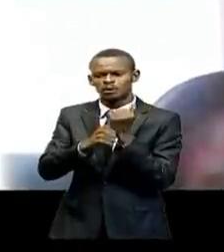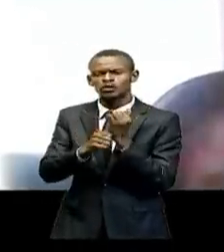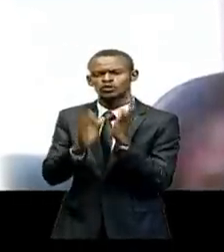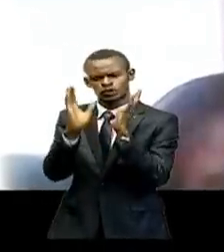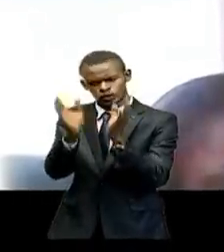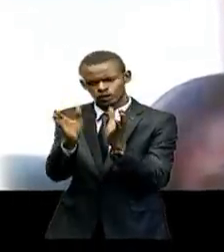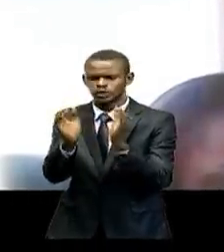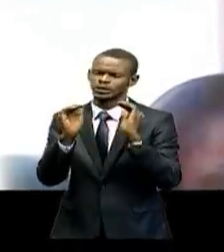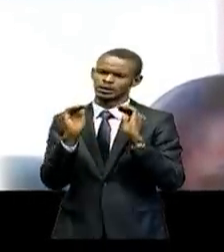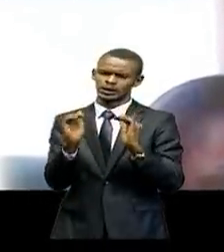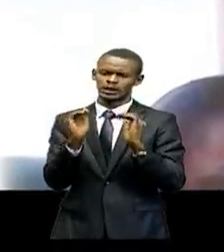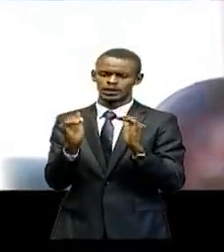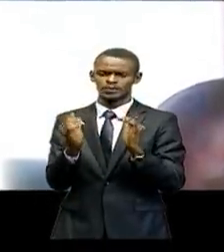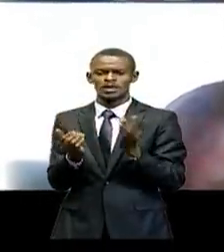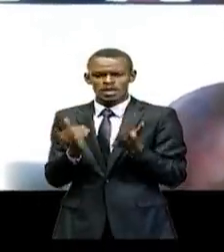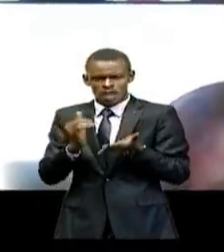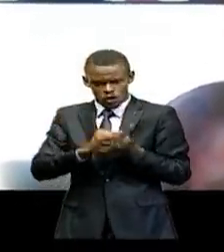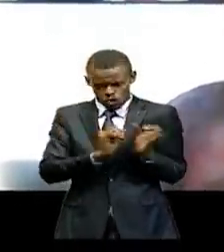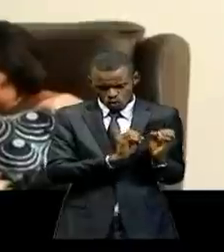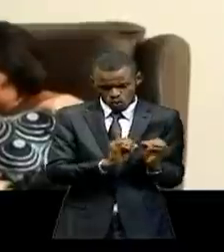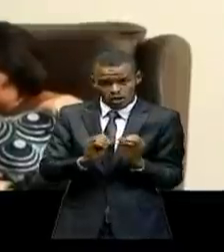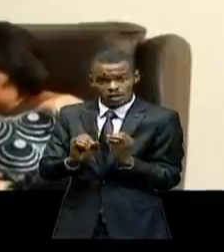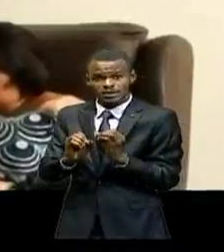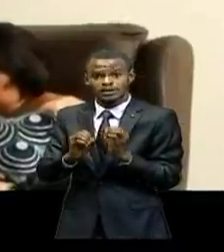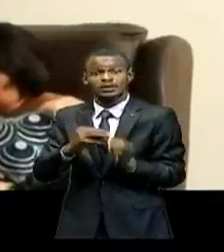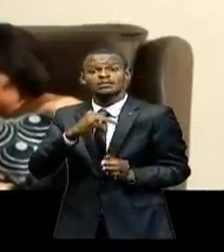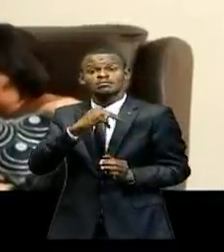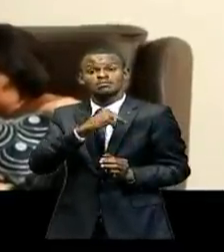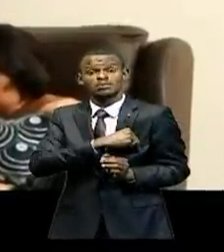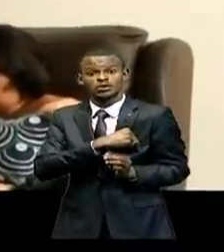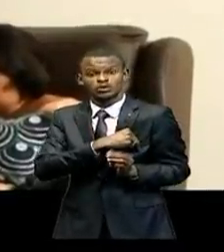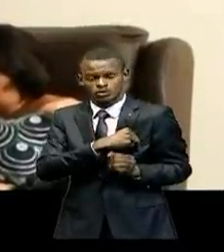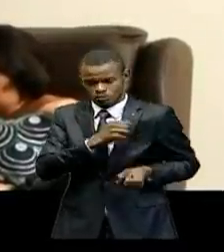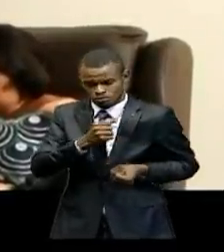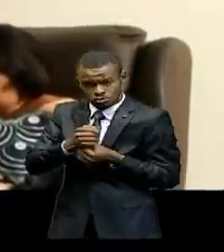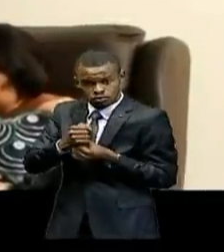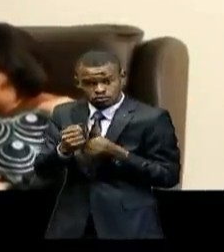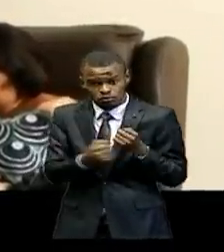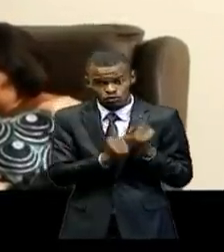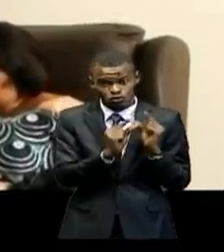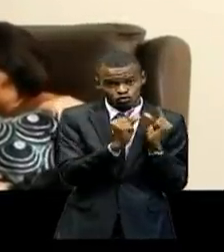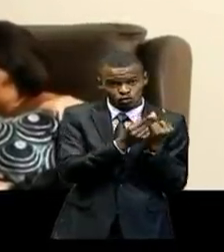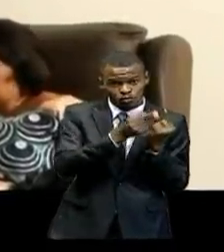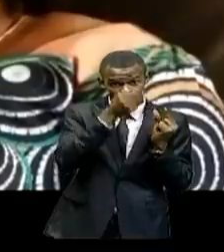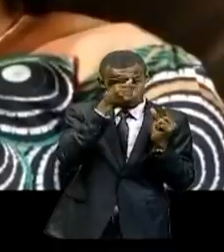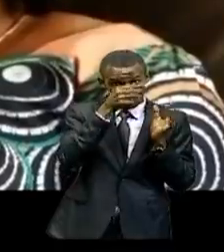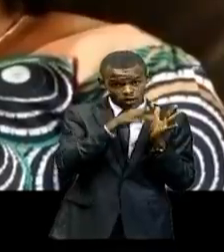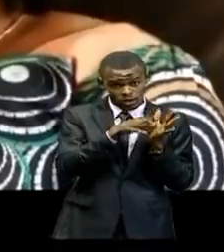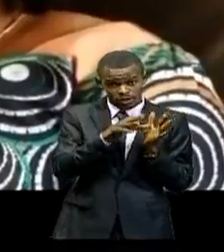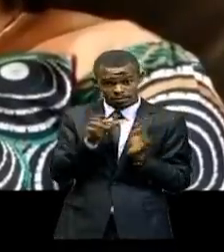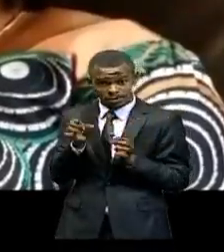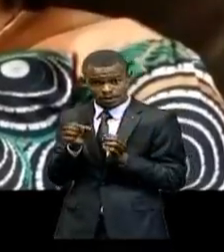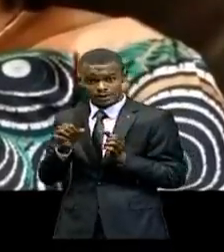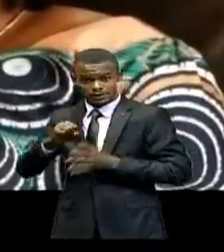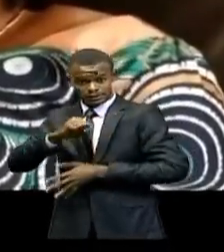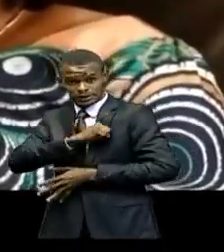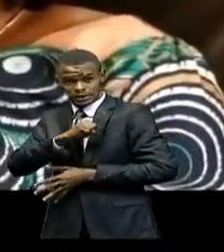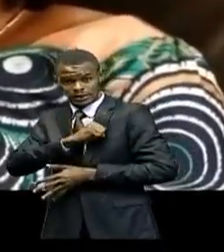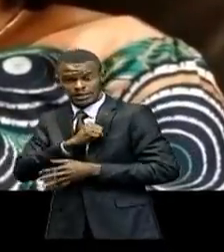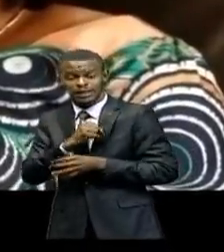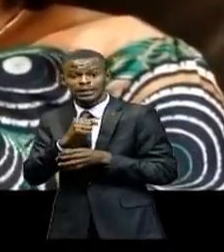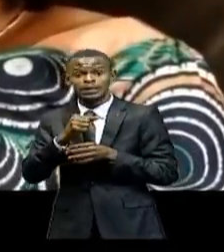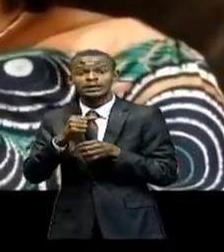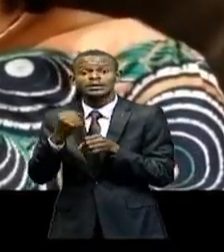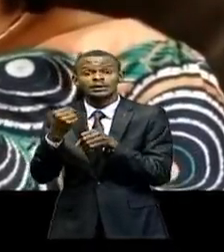missions conjointes, gouvernement-banque syndicale dans les secteurs porteurs de croissance, mines, télécommunications, hydrocarbures,